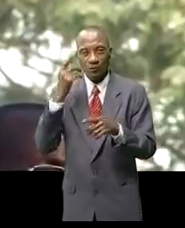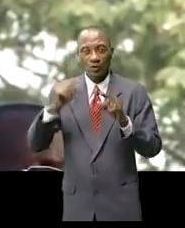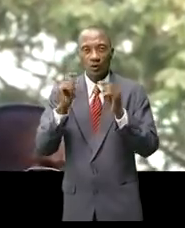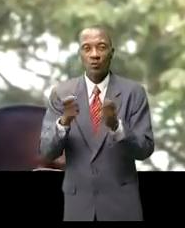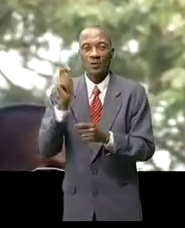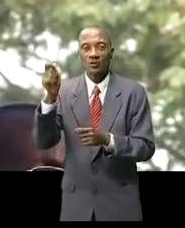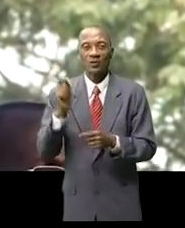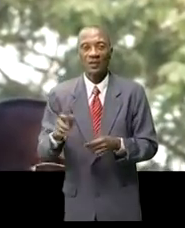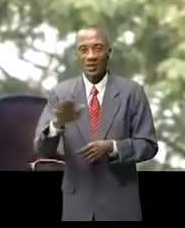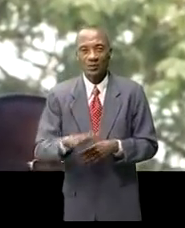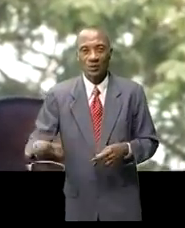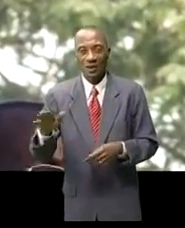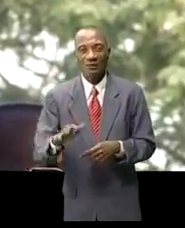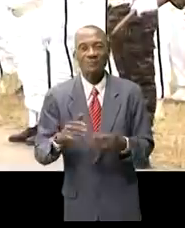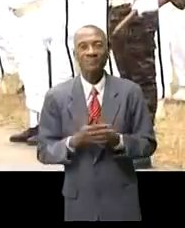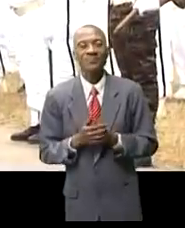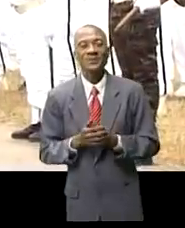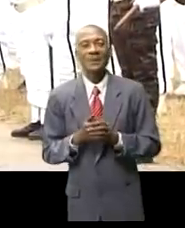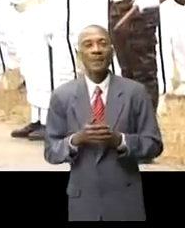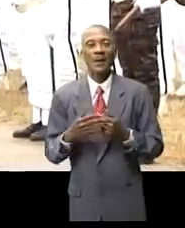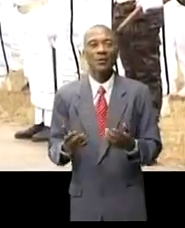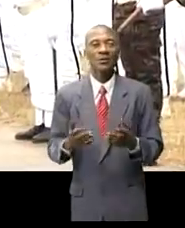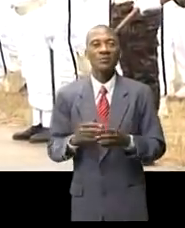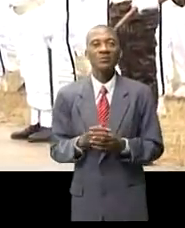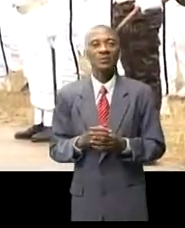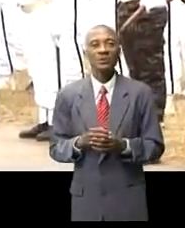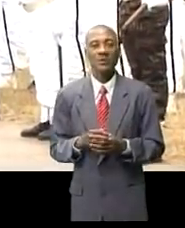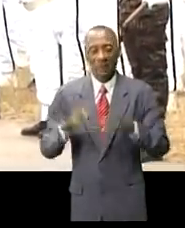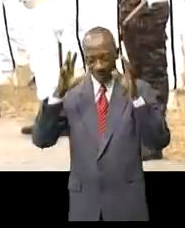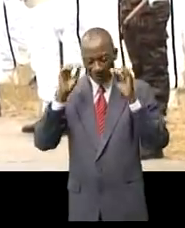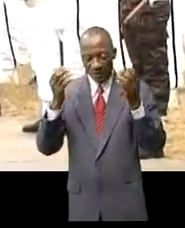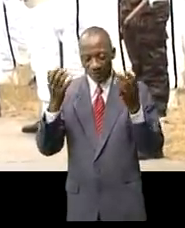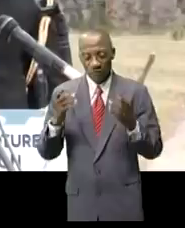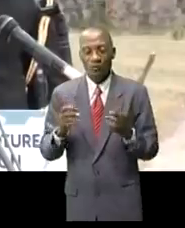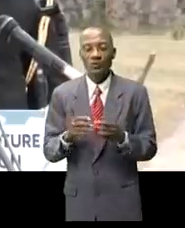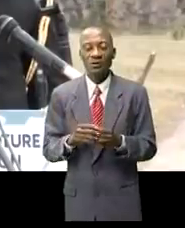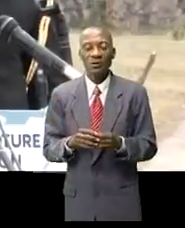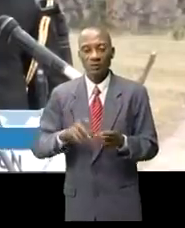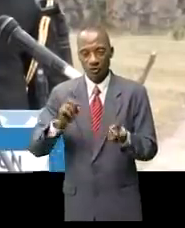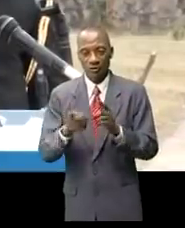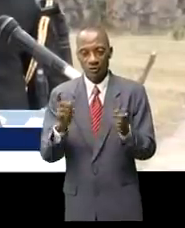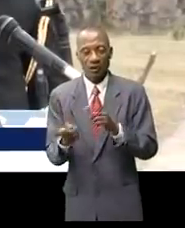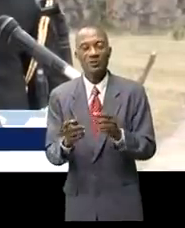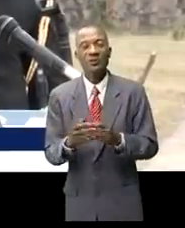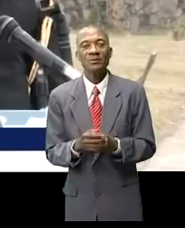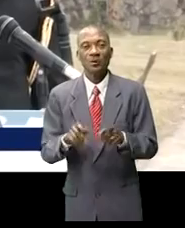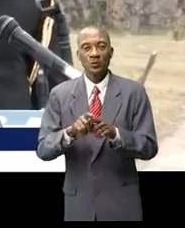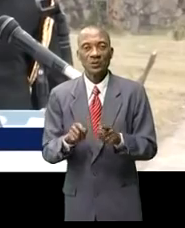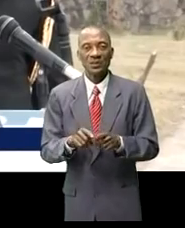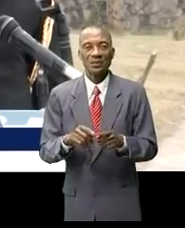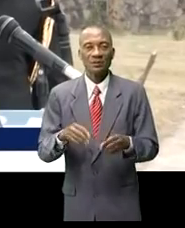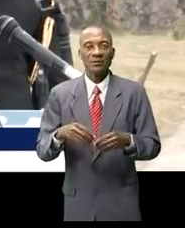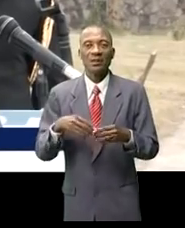commandant suprême a bien voulu créer l'école de guerre au sein des forces armées de la République de Moitié du Congo, sa volonté ultime